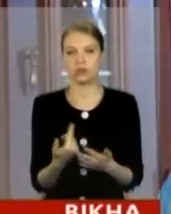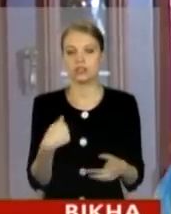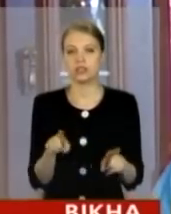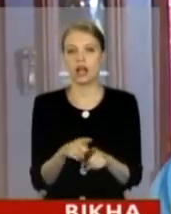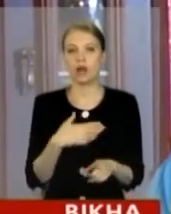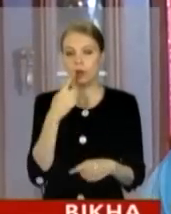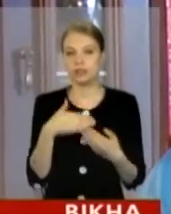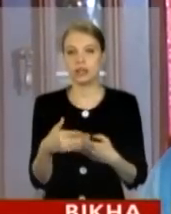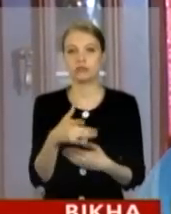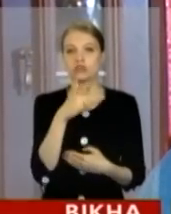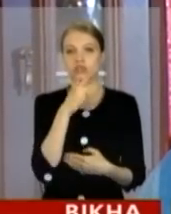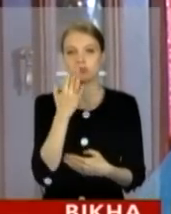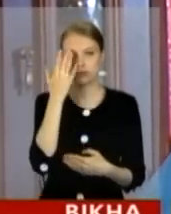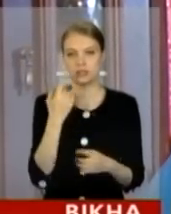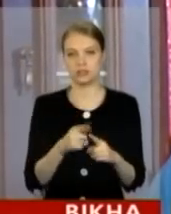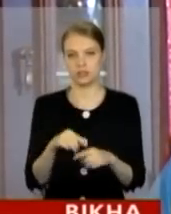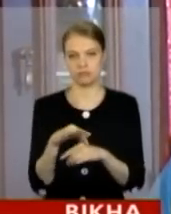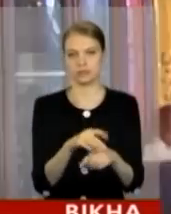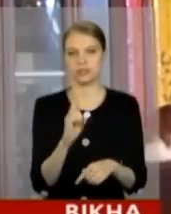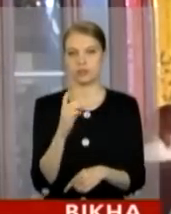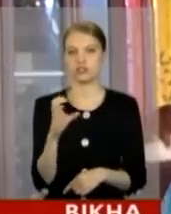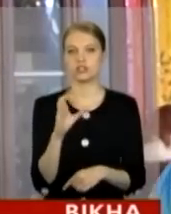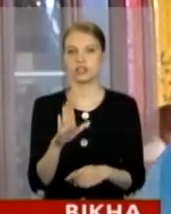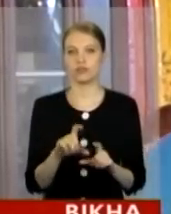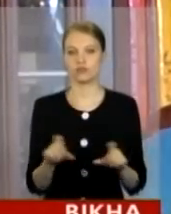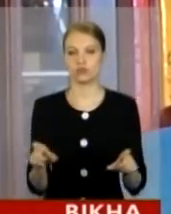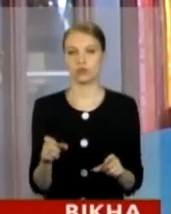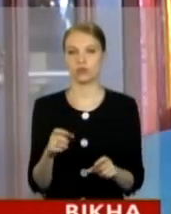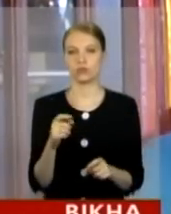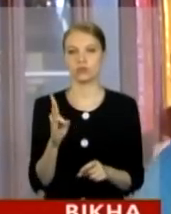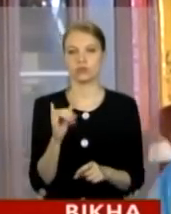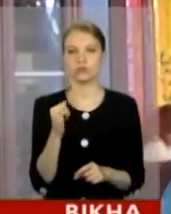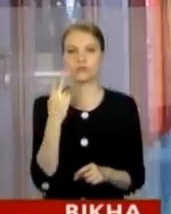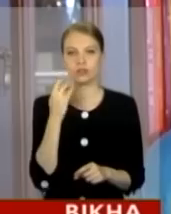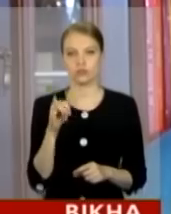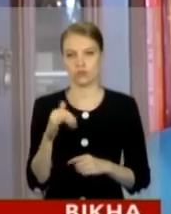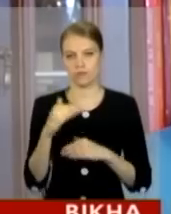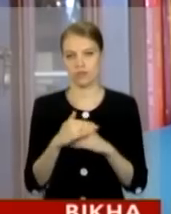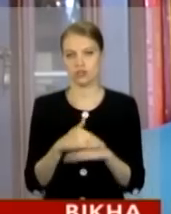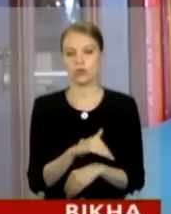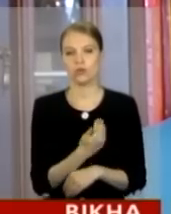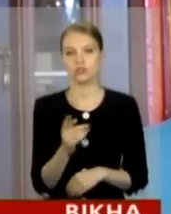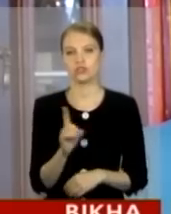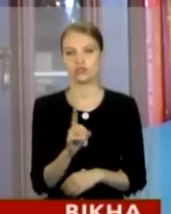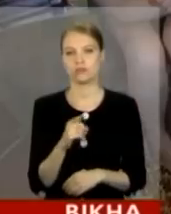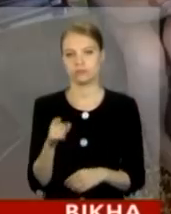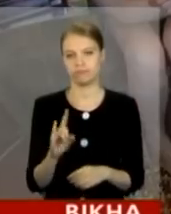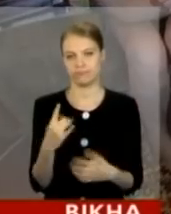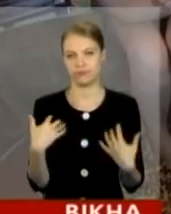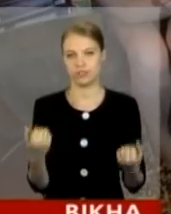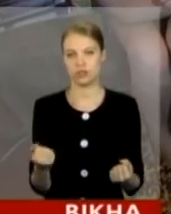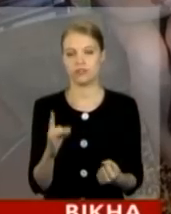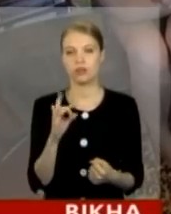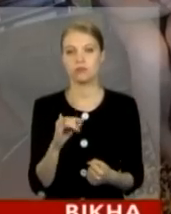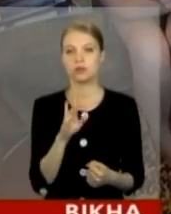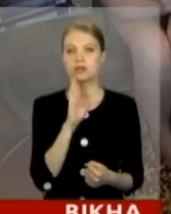найближча мрія – повезти його на 1 вересня в школу за руку, побувати у нього на випускному вечорі. Хочеться, щоб він виздоровів. При